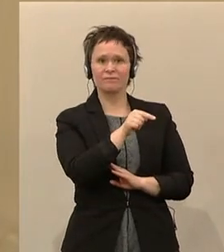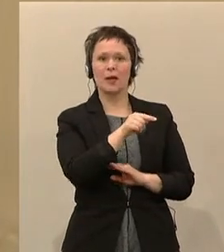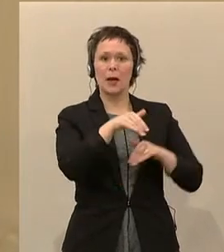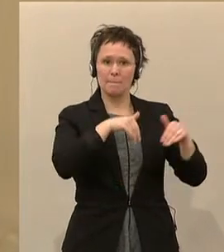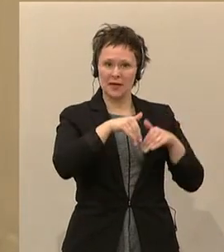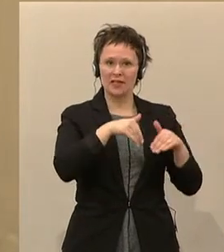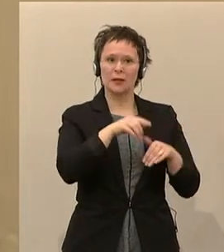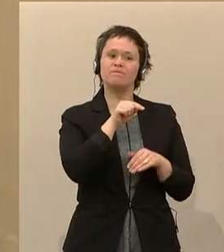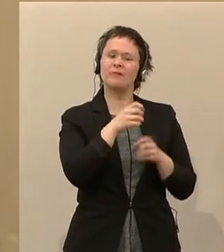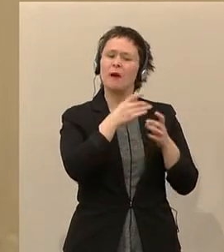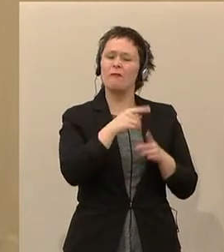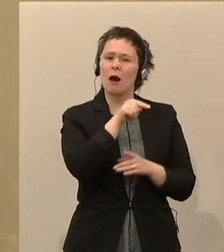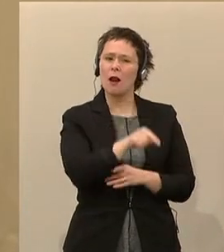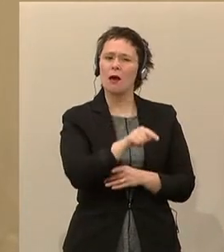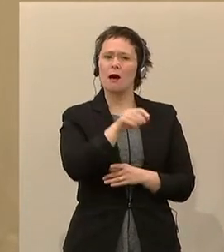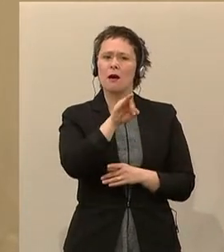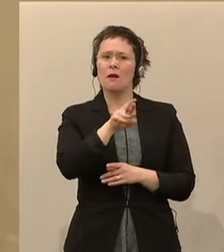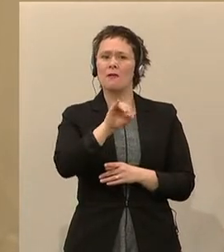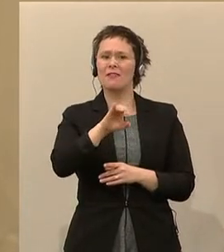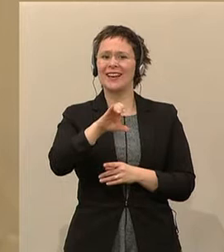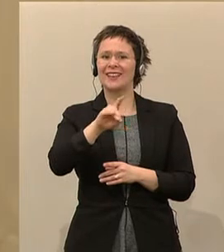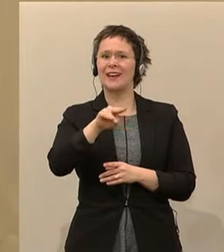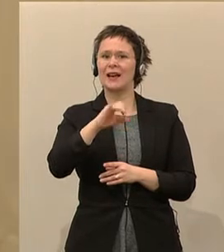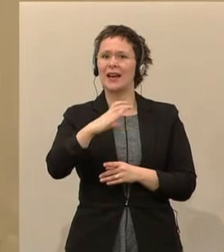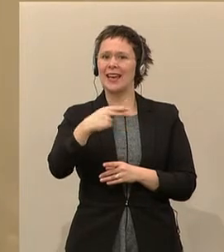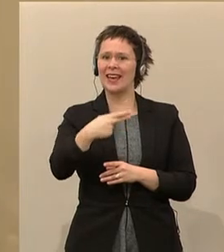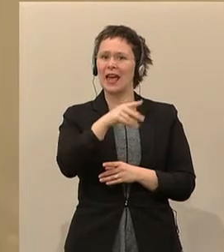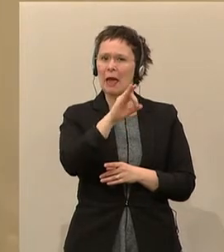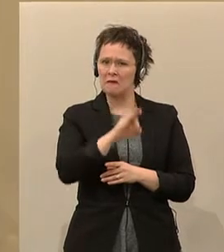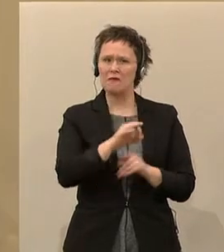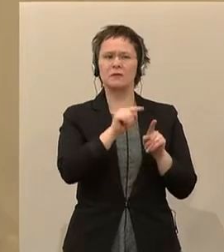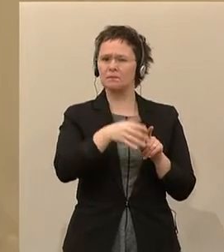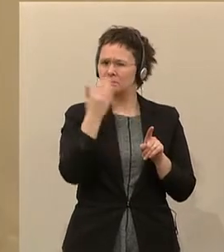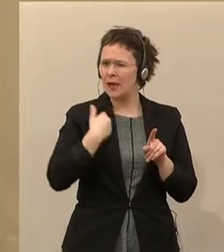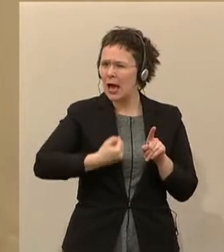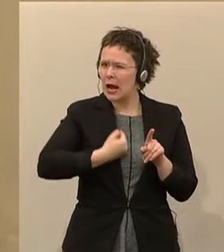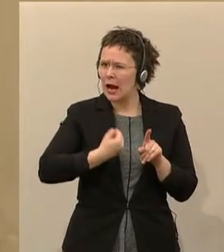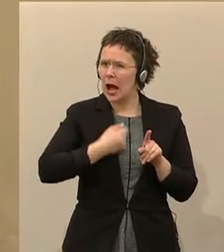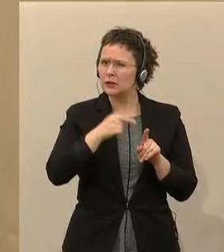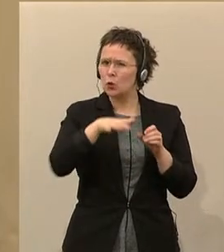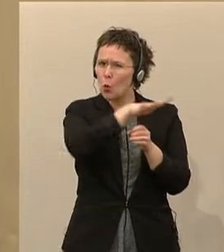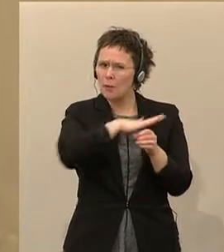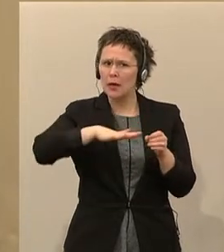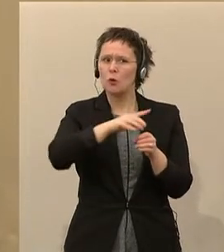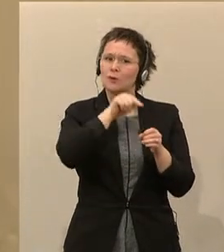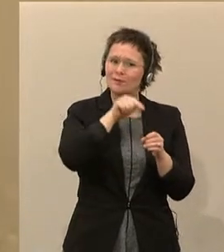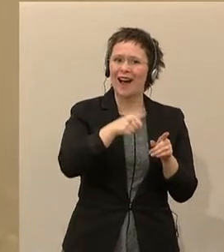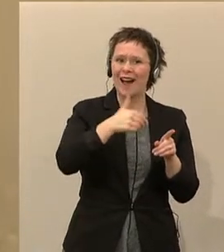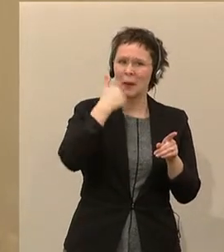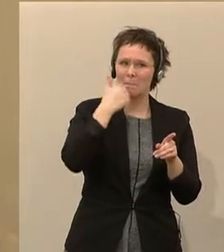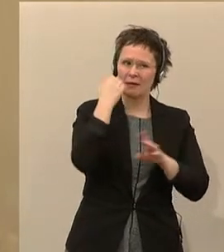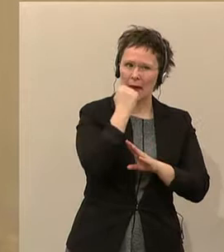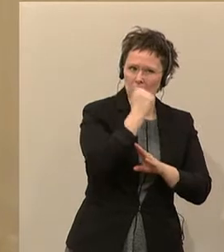Bezirk Graz Umgebung eine Frau und einen Mann ermordet haben und eine Frau schwer verletzt haben soll. Ich habe eine